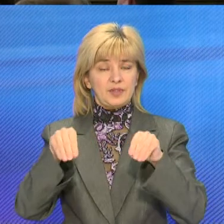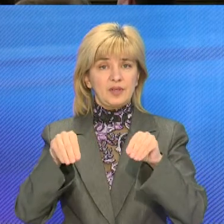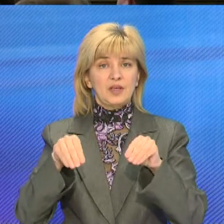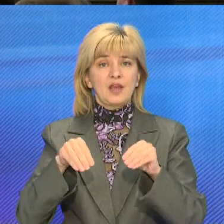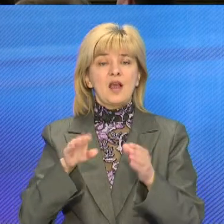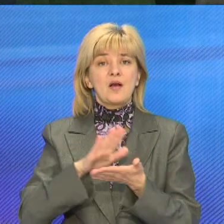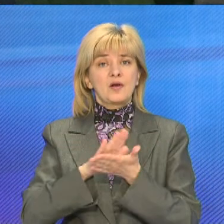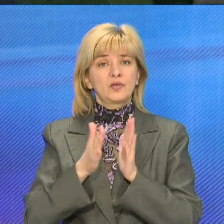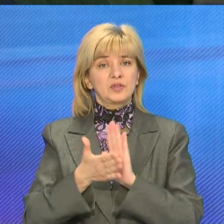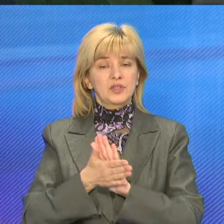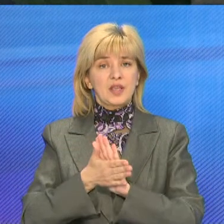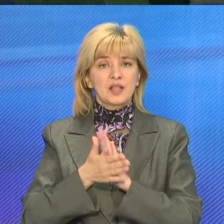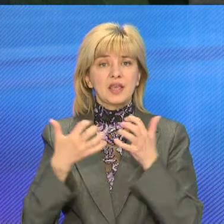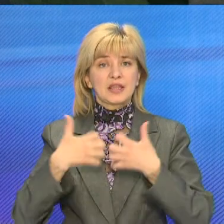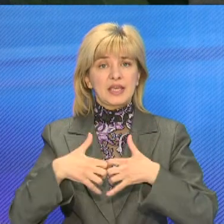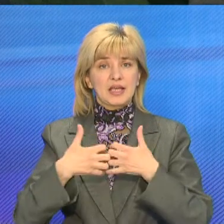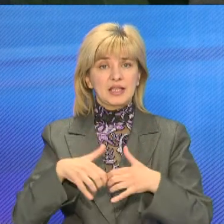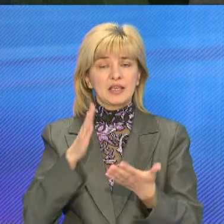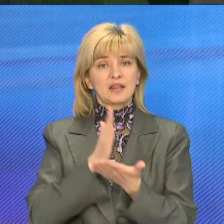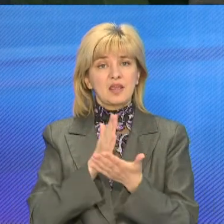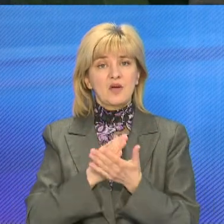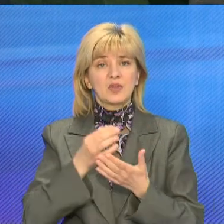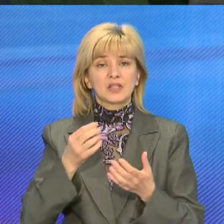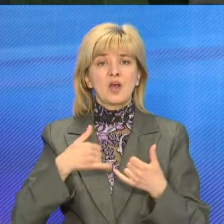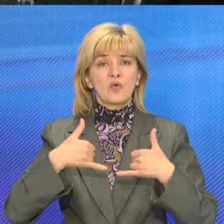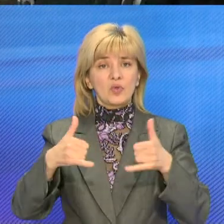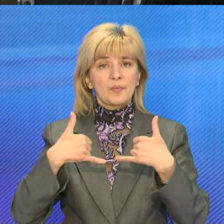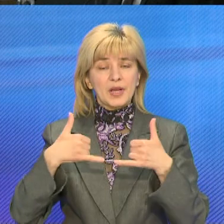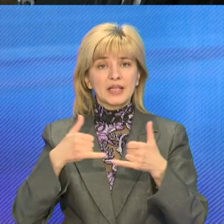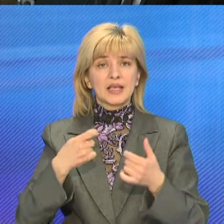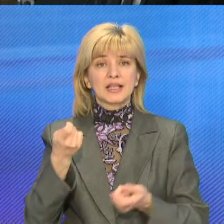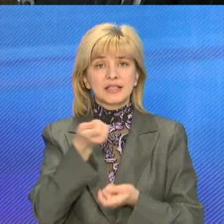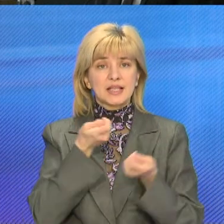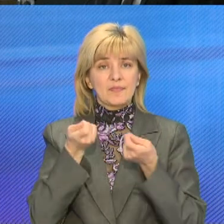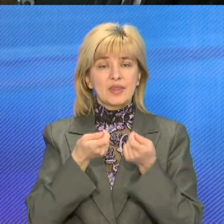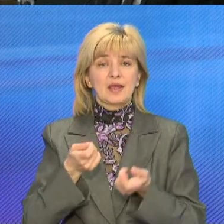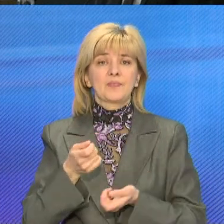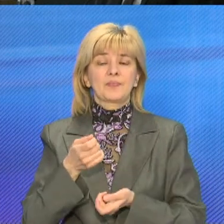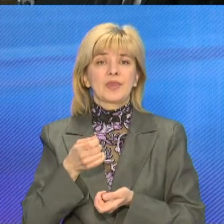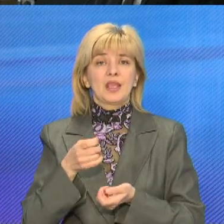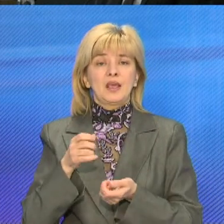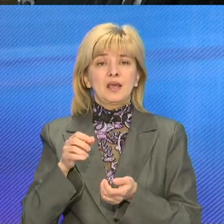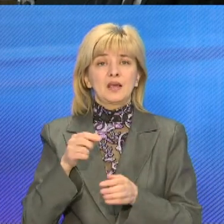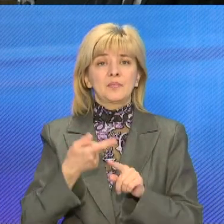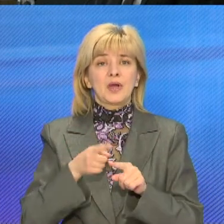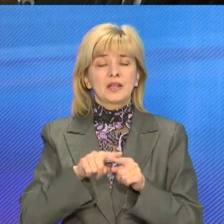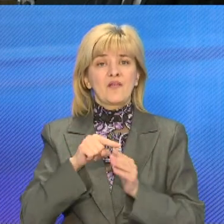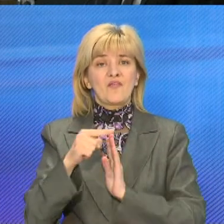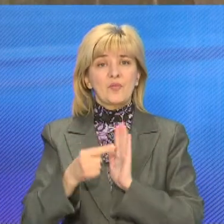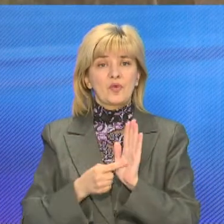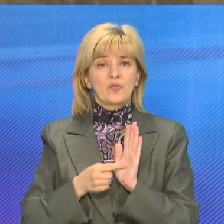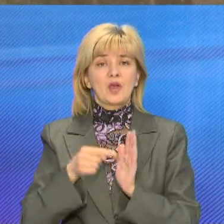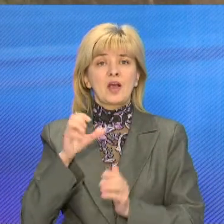наявность палива, насения и удобрения у технологии сяубы. По этих пытаниях Александр Вольфович принял с докладом старшиню